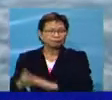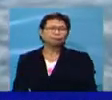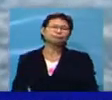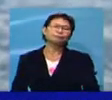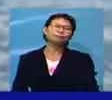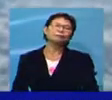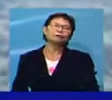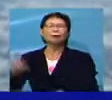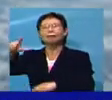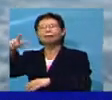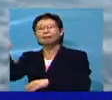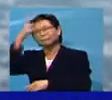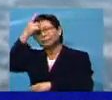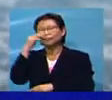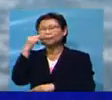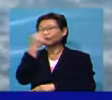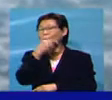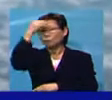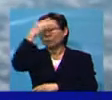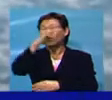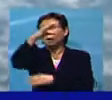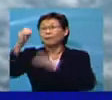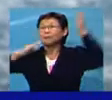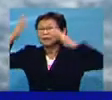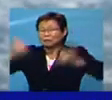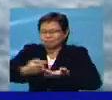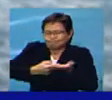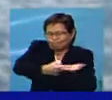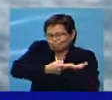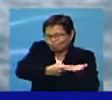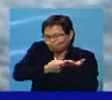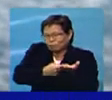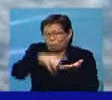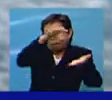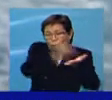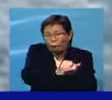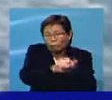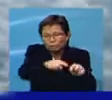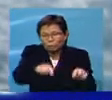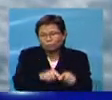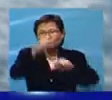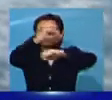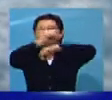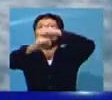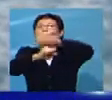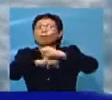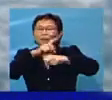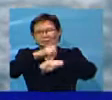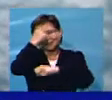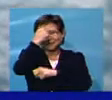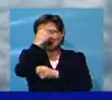dalam Majlis berasingan Perdana Menteri mengumumkan syarikat-syarikat Malaysia sedang berunding untuk mendapatkan empat lagi projek infrastruktur